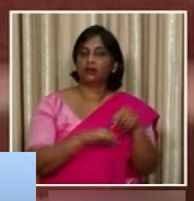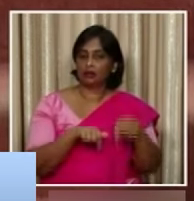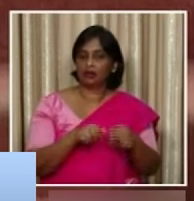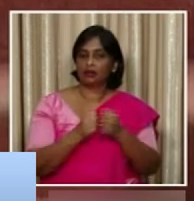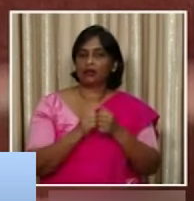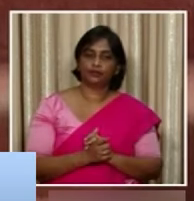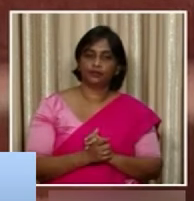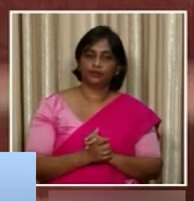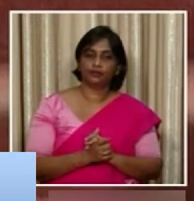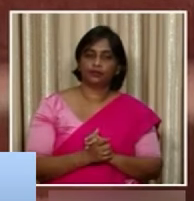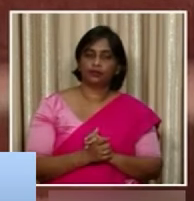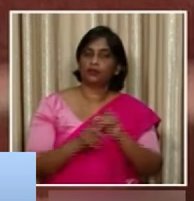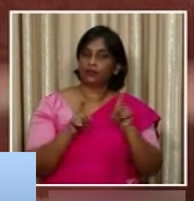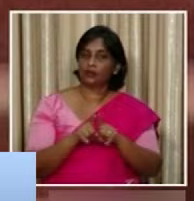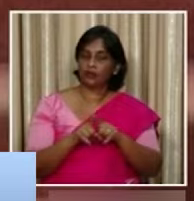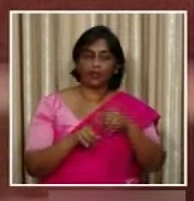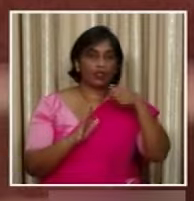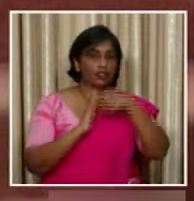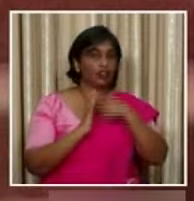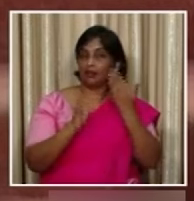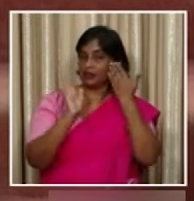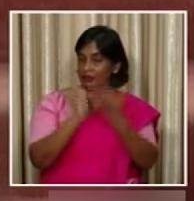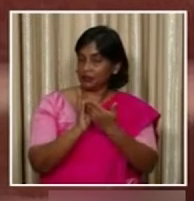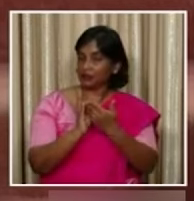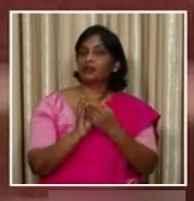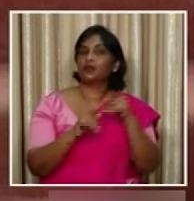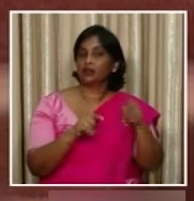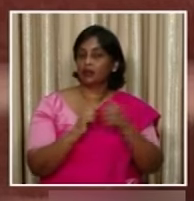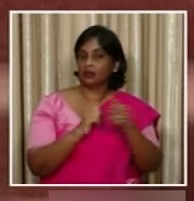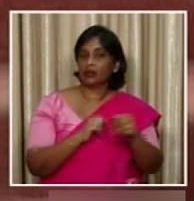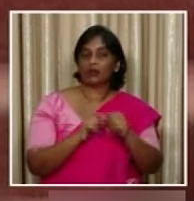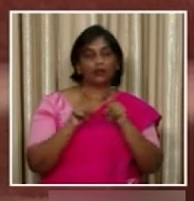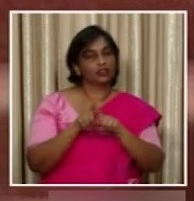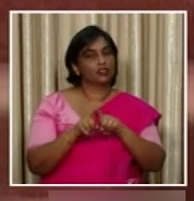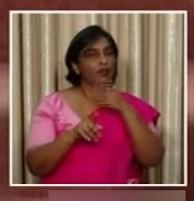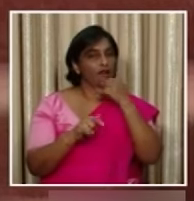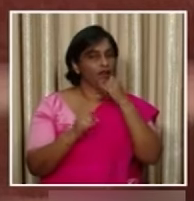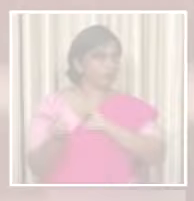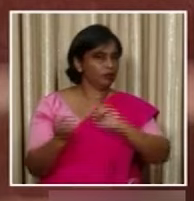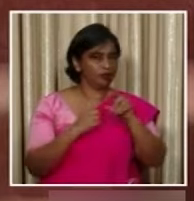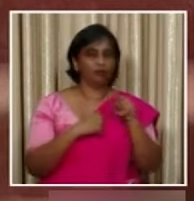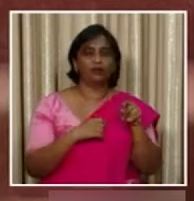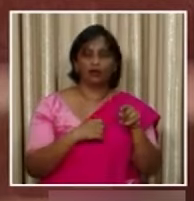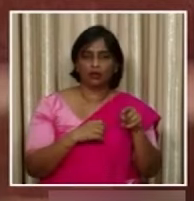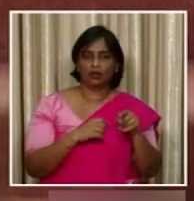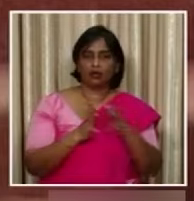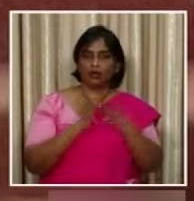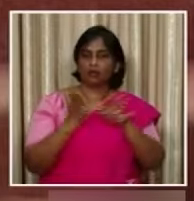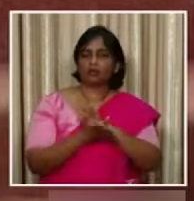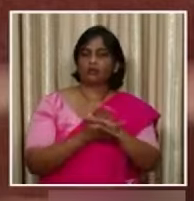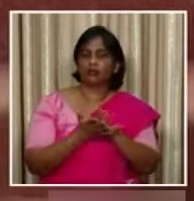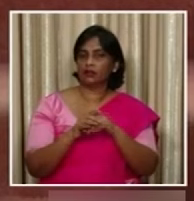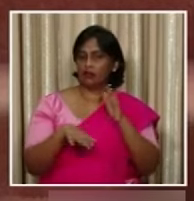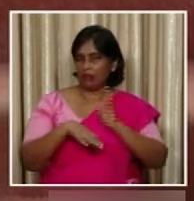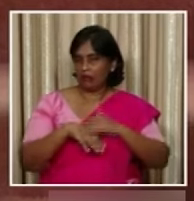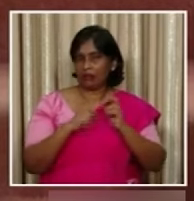සිදු කරලා තියෙනවා. ඒ වගේම රුහුණු විශ්වවිද්‍යාලයේ අධ්‍යයනය කරන ලද අයුරින් ජල අපවහන පද්ධතිය වැඩි දියුණු කිරීමත් අපි